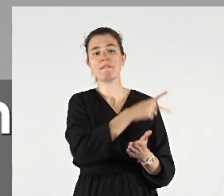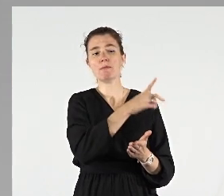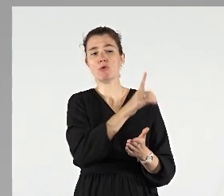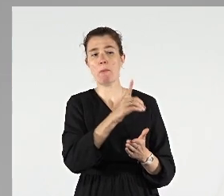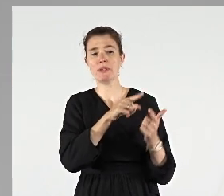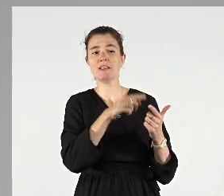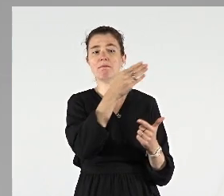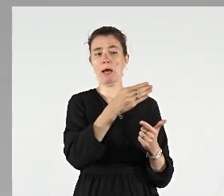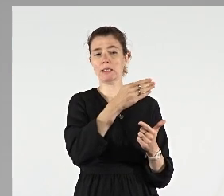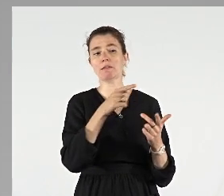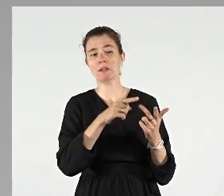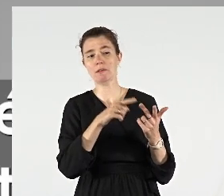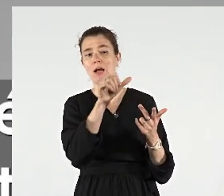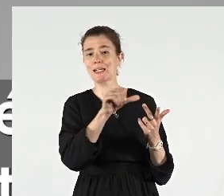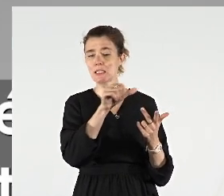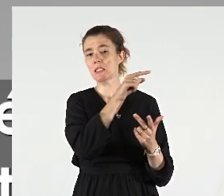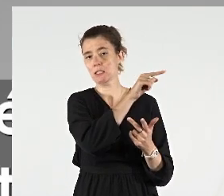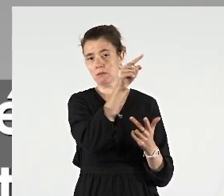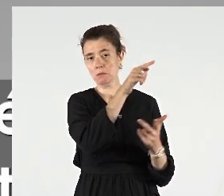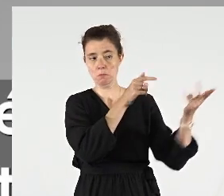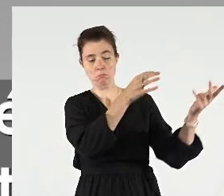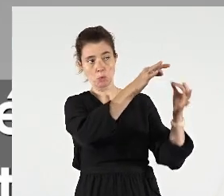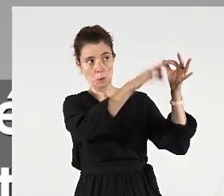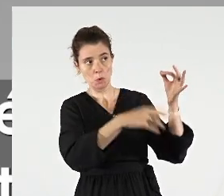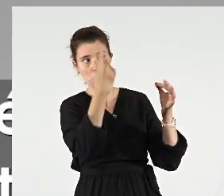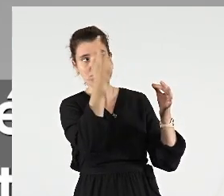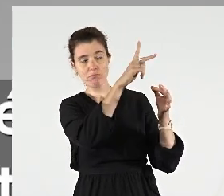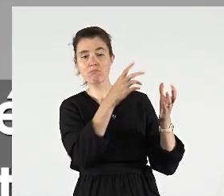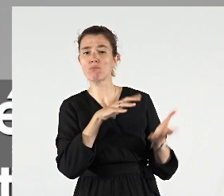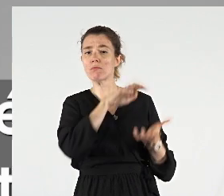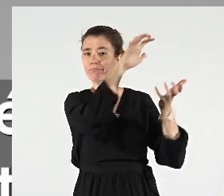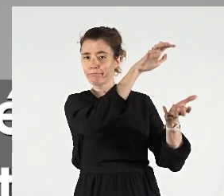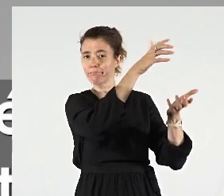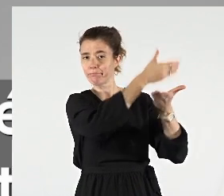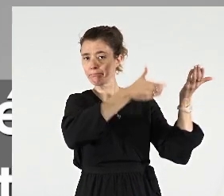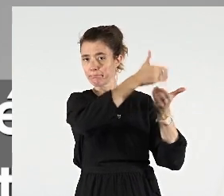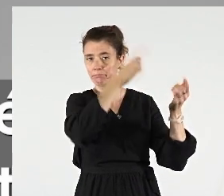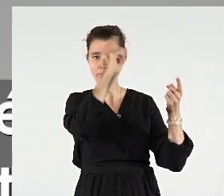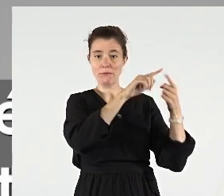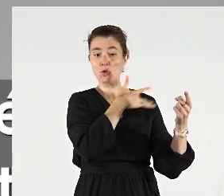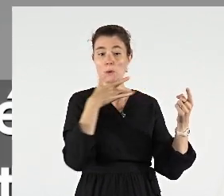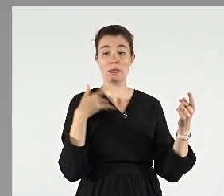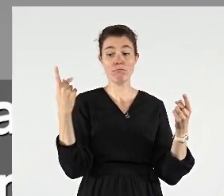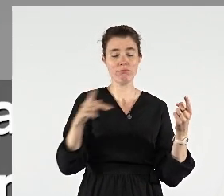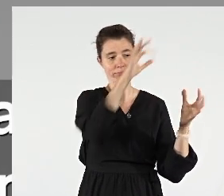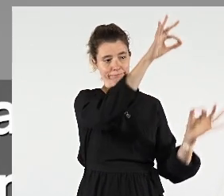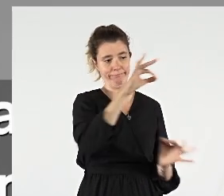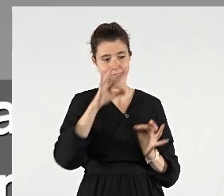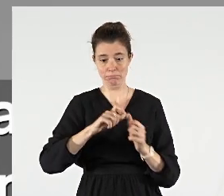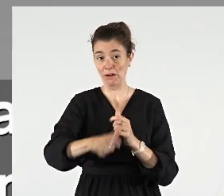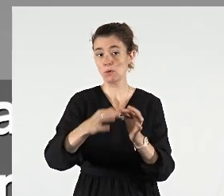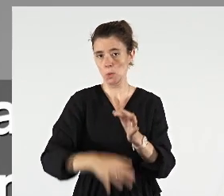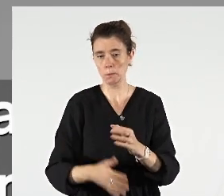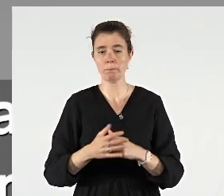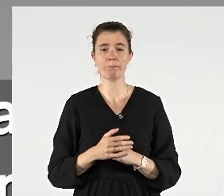Kresguilly et Alexis Bataille-Imbert des conclusions que je leur avais confiées sur la santé des professionnels de santé. Enfin,